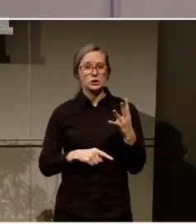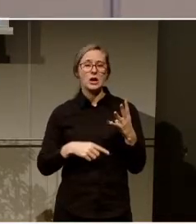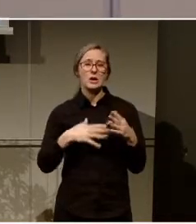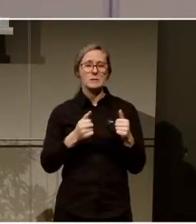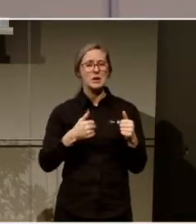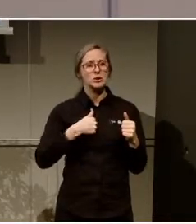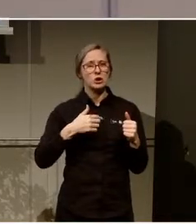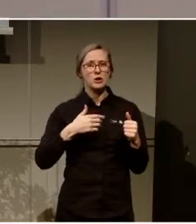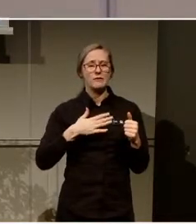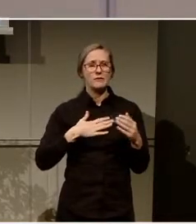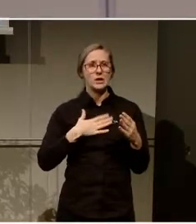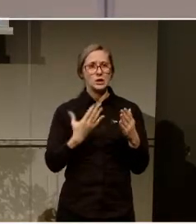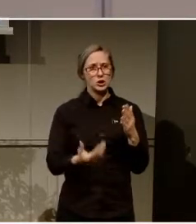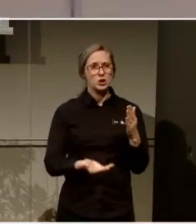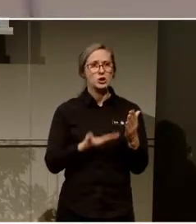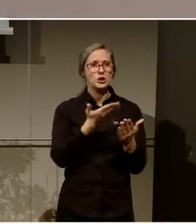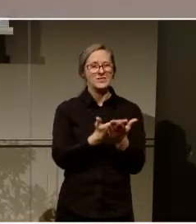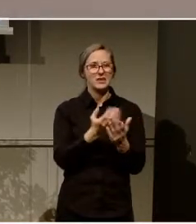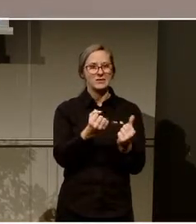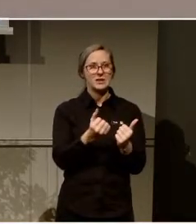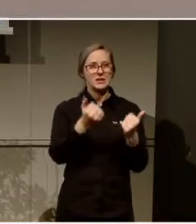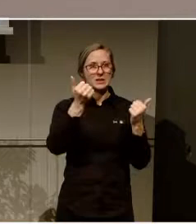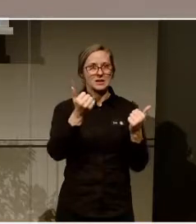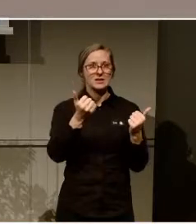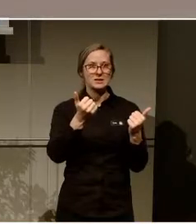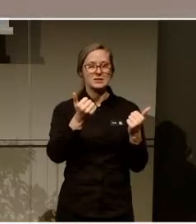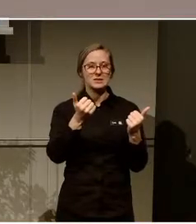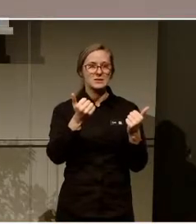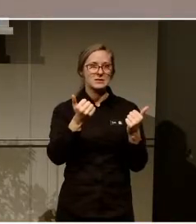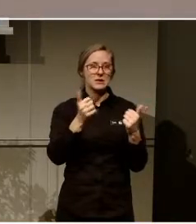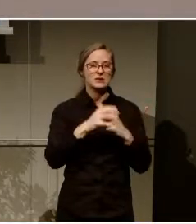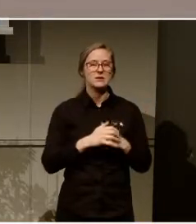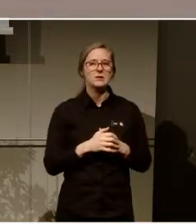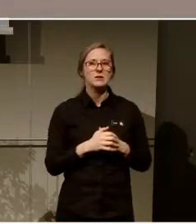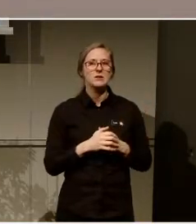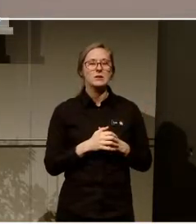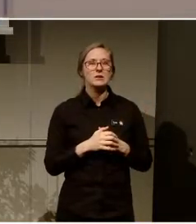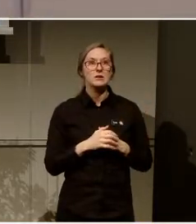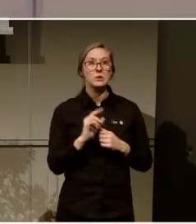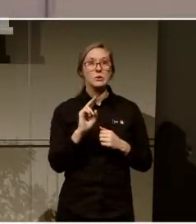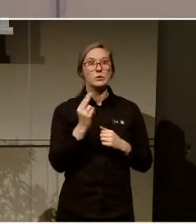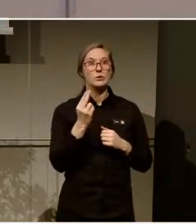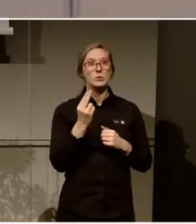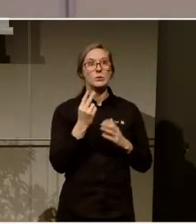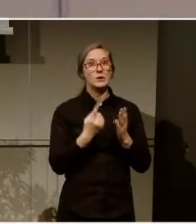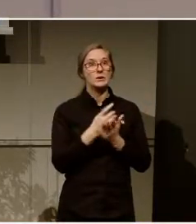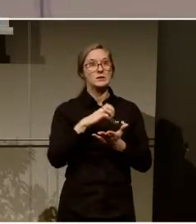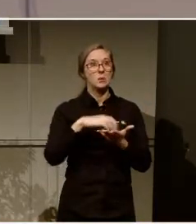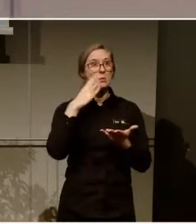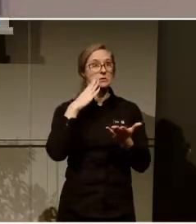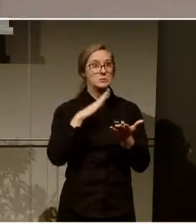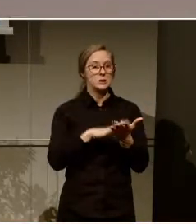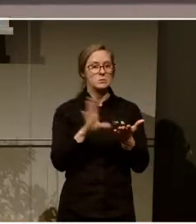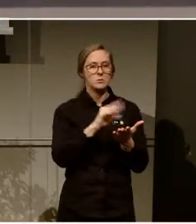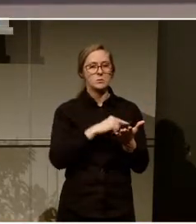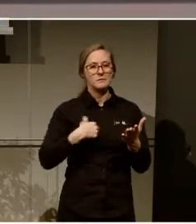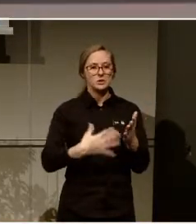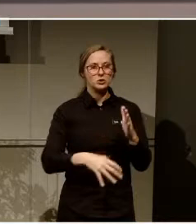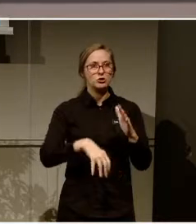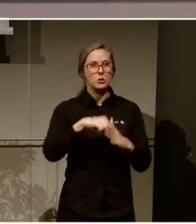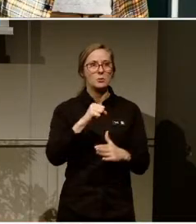tänker framförallt lyfta det viktigaste som vi har sett. Och i lägesbilden så tar vi upp ett